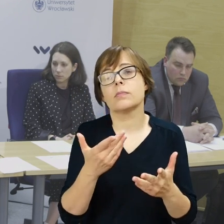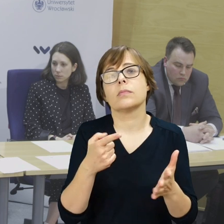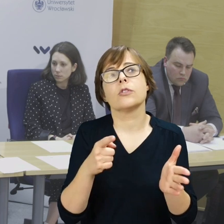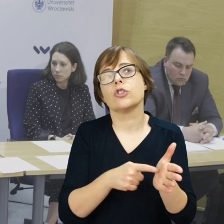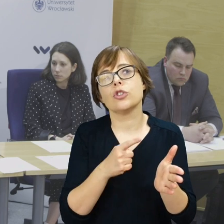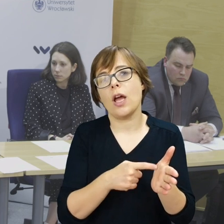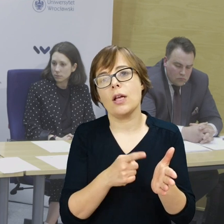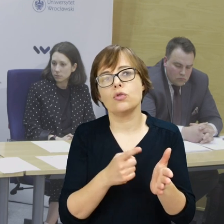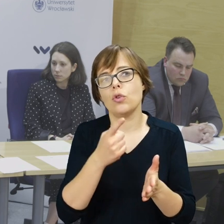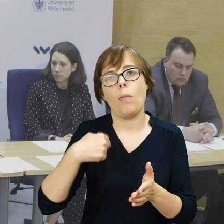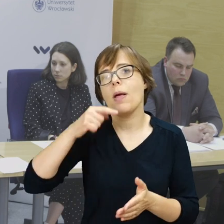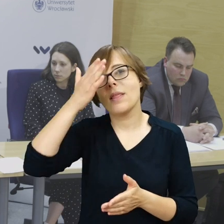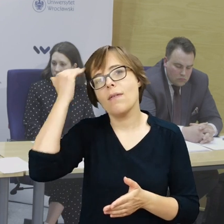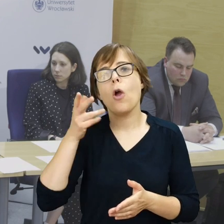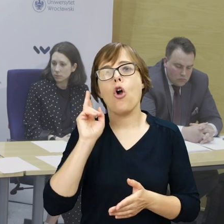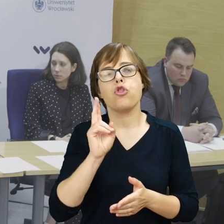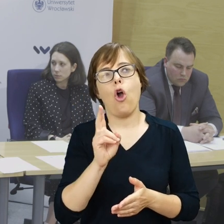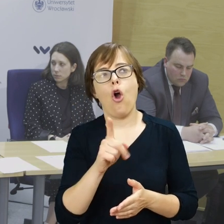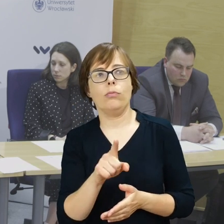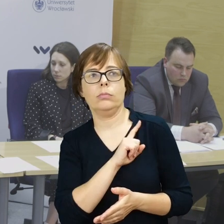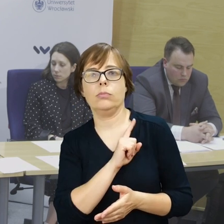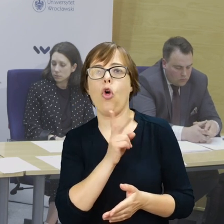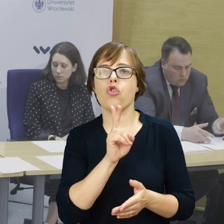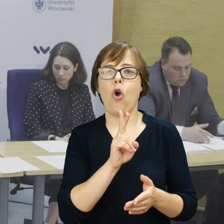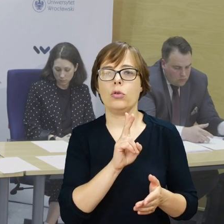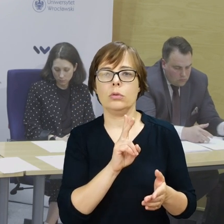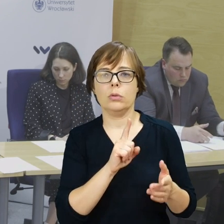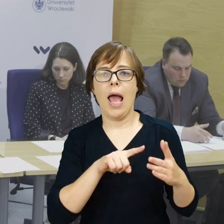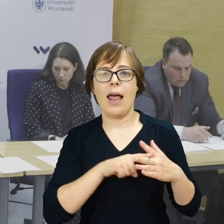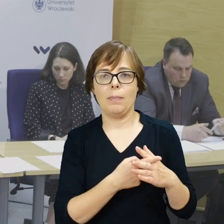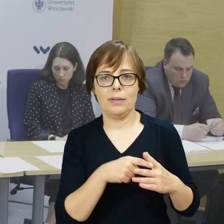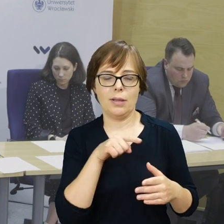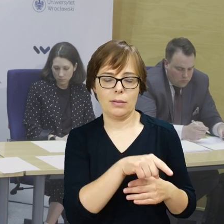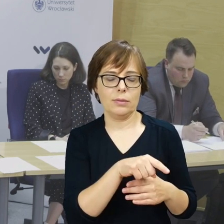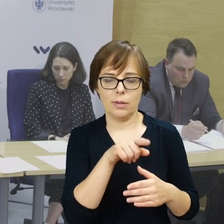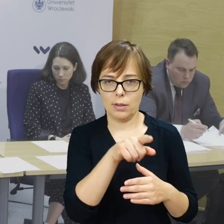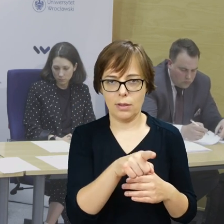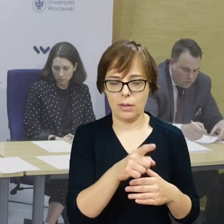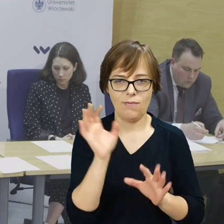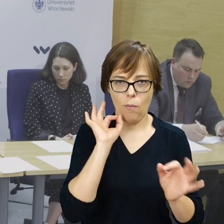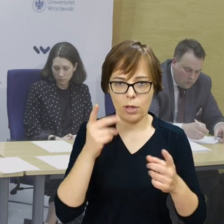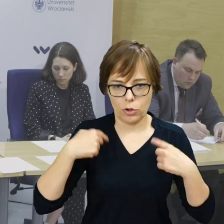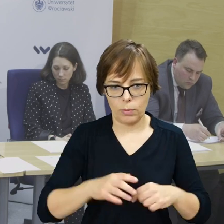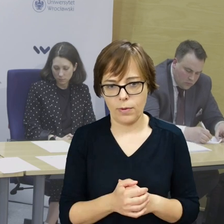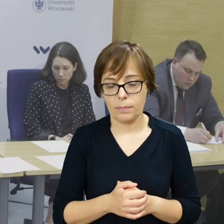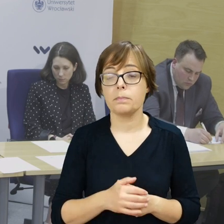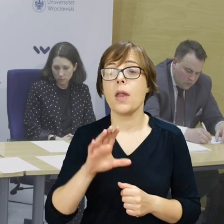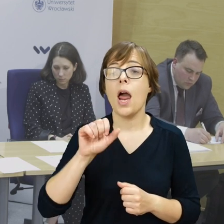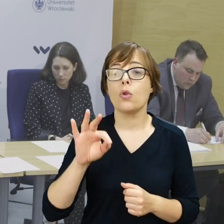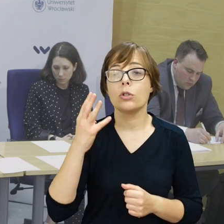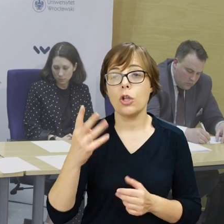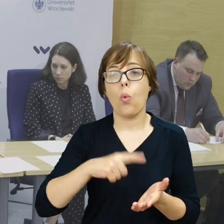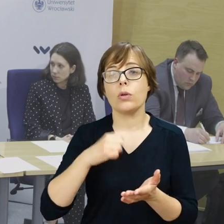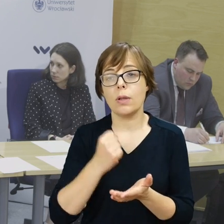ogóle, jest podmiot władzy publicznej, ten, o którym mowa w Konstytucji, ten, o którym mowa w artykule 4 ustawy o dostępie